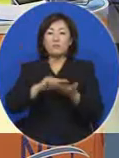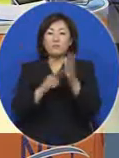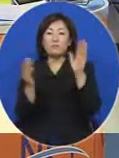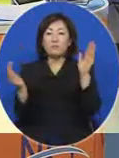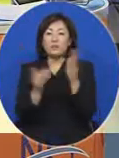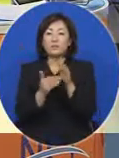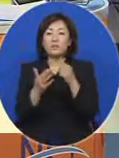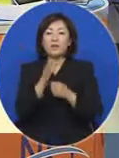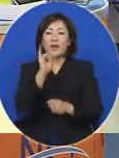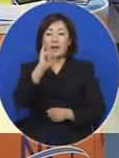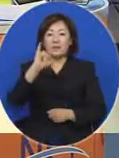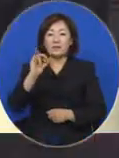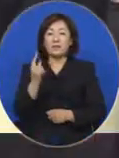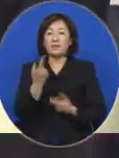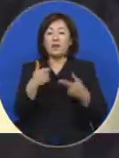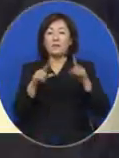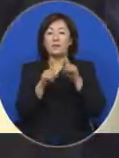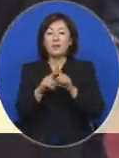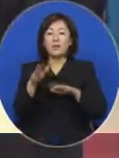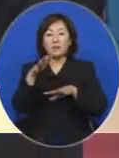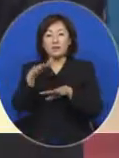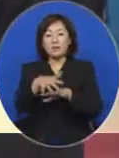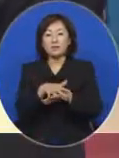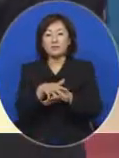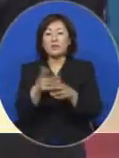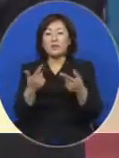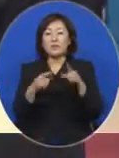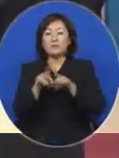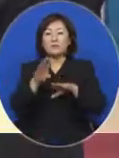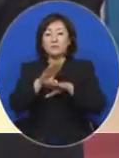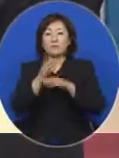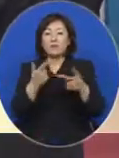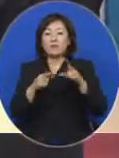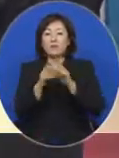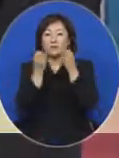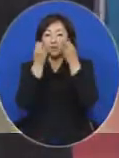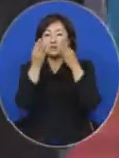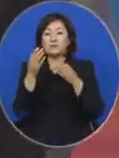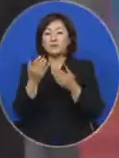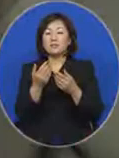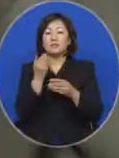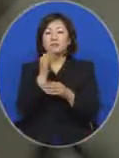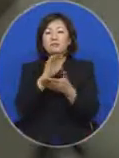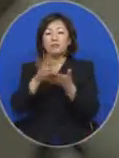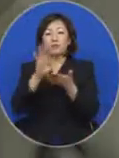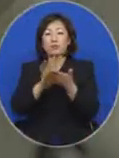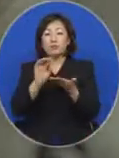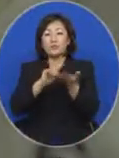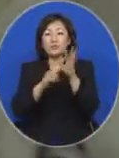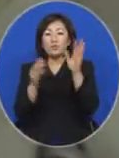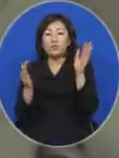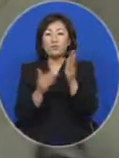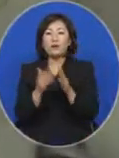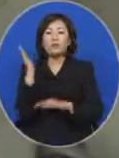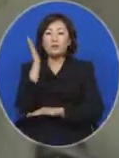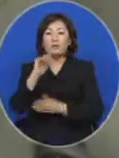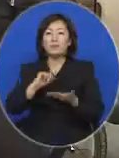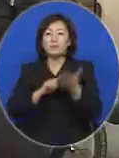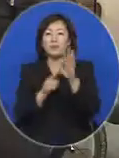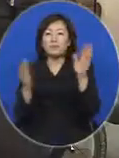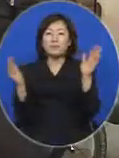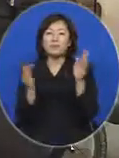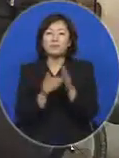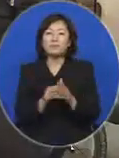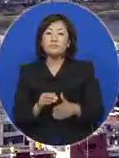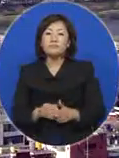업체가 IT관과 기계관, 자동차 부품관 등으로 나눠 신제품을 전시하고 바이오 상담회와 세미나도 가질 예정입니다.